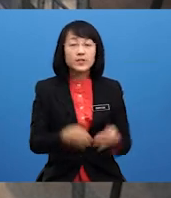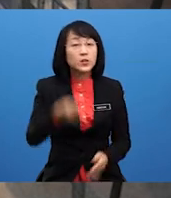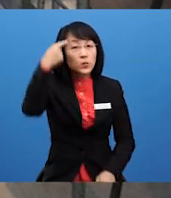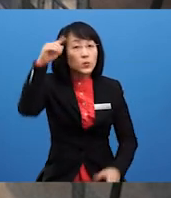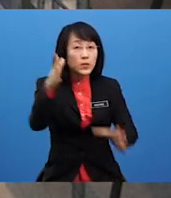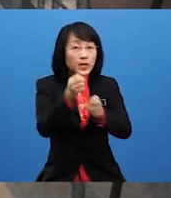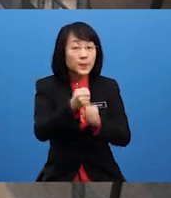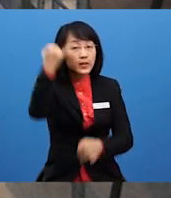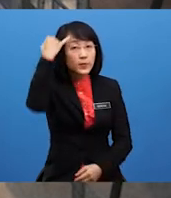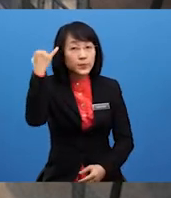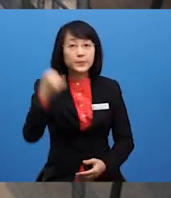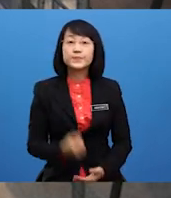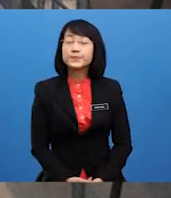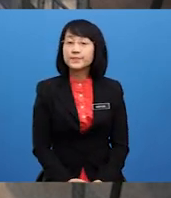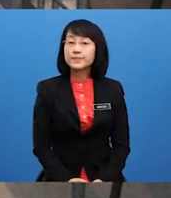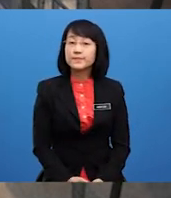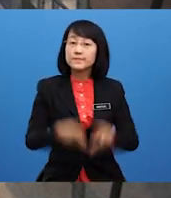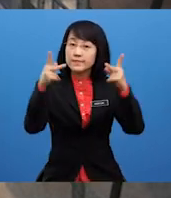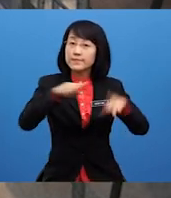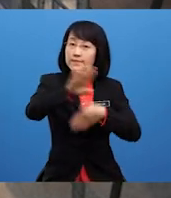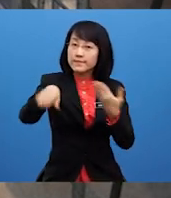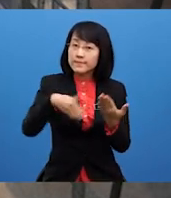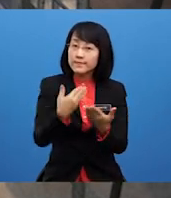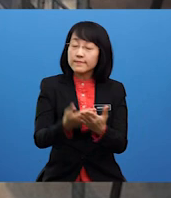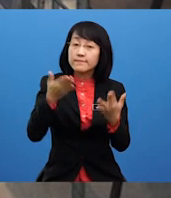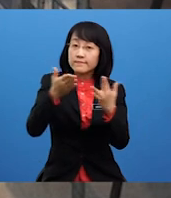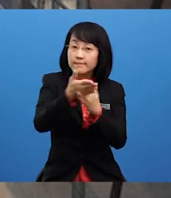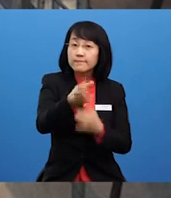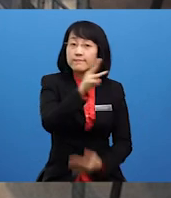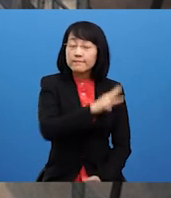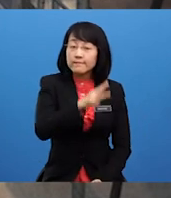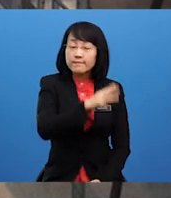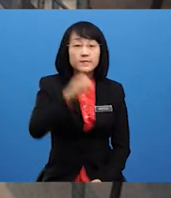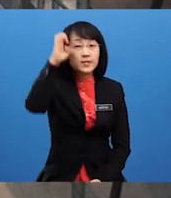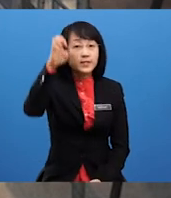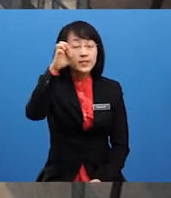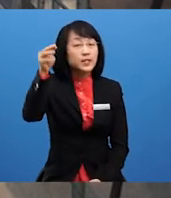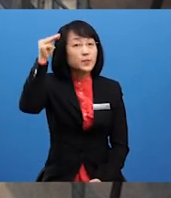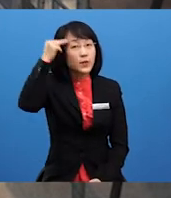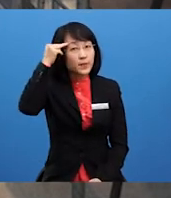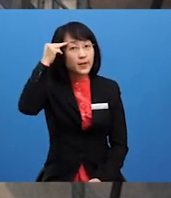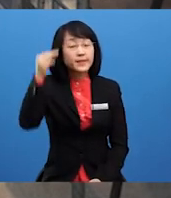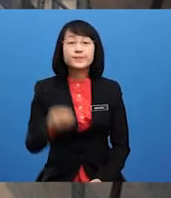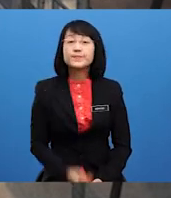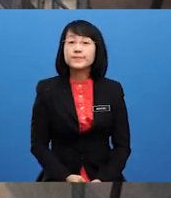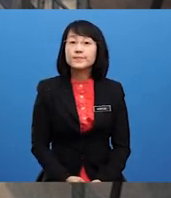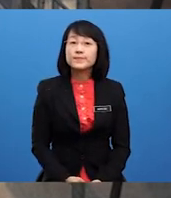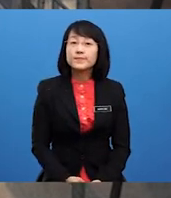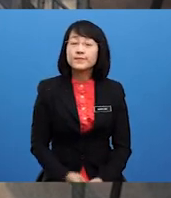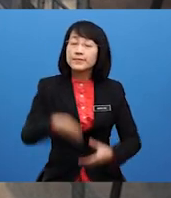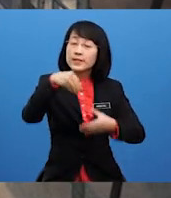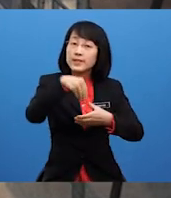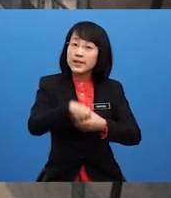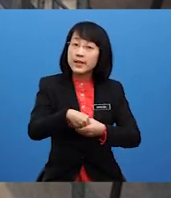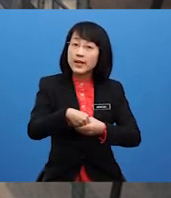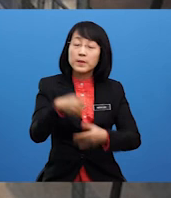Pelajar-pelajar sekalian, melalui watak Encik Muhammad pula, dalam novel Suraga Besar